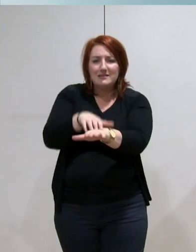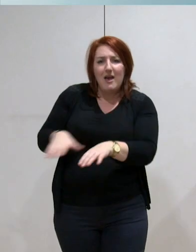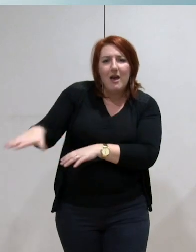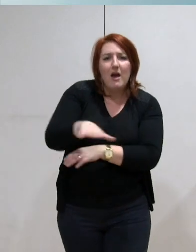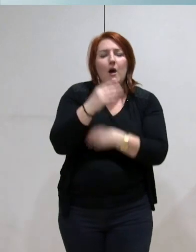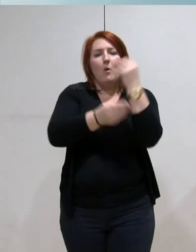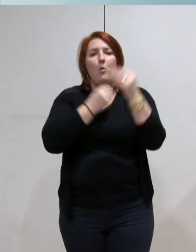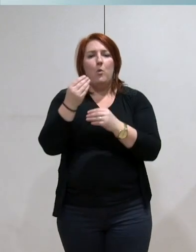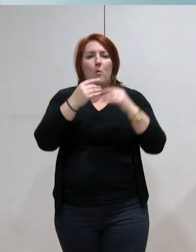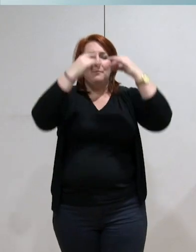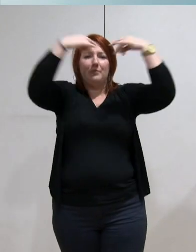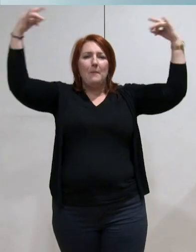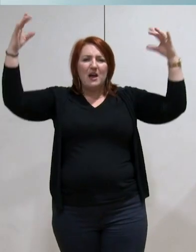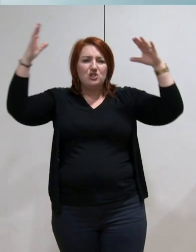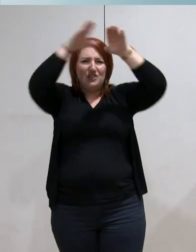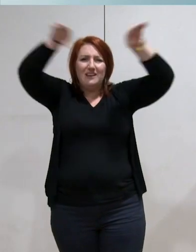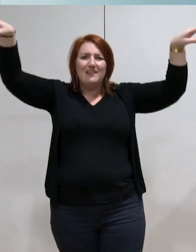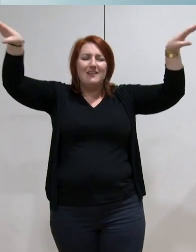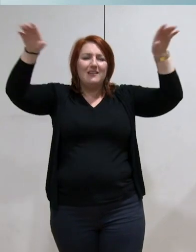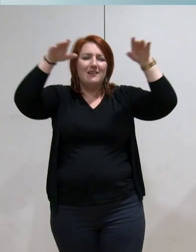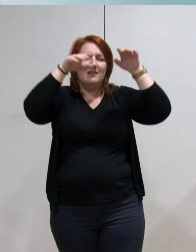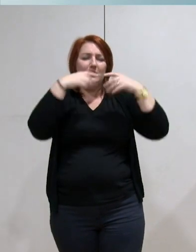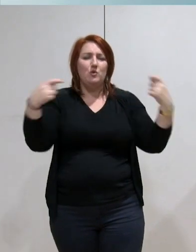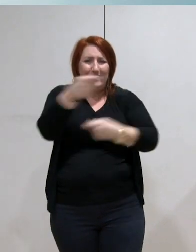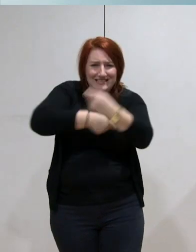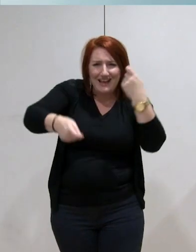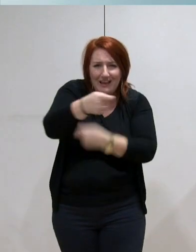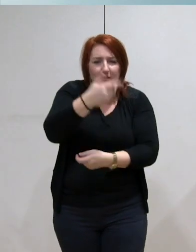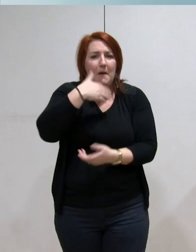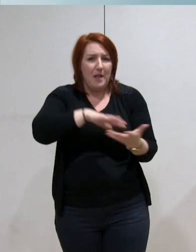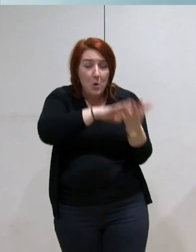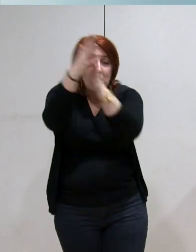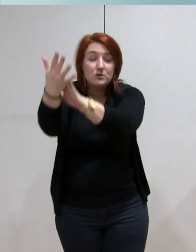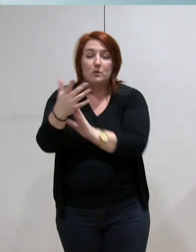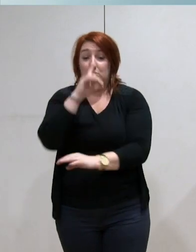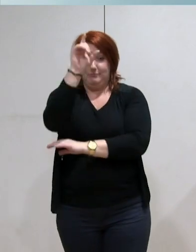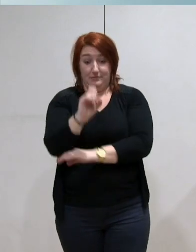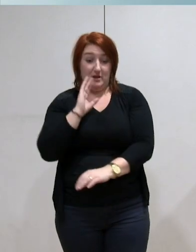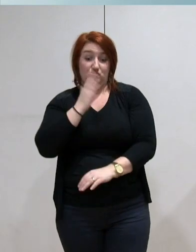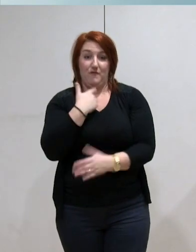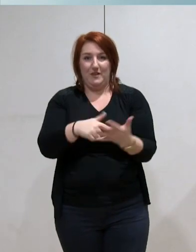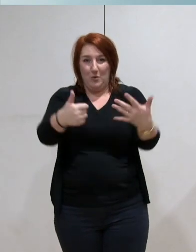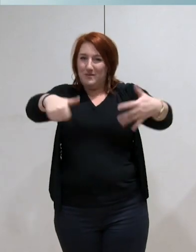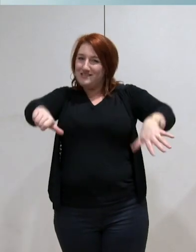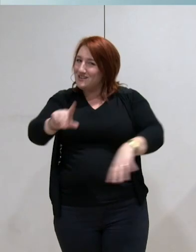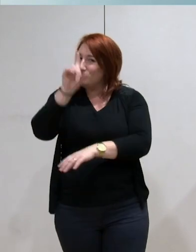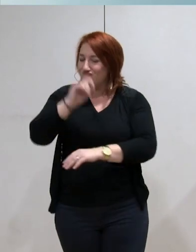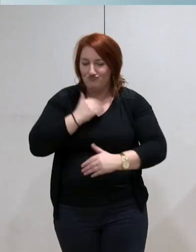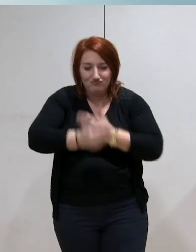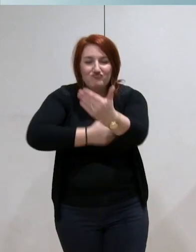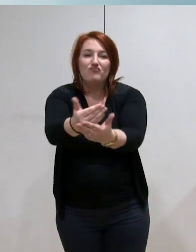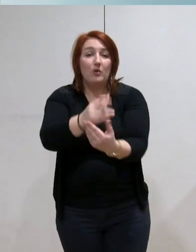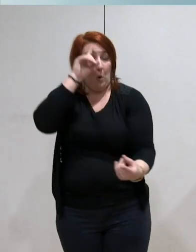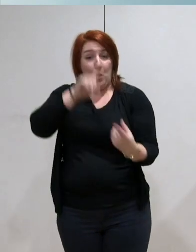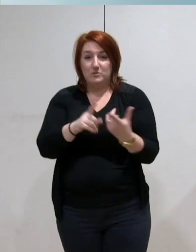de l'estacade la réalisation de ces projets démarre dès janvier 2016 avec un objectif qui est d'engager tous les